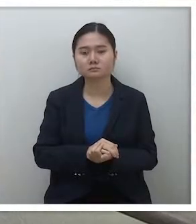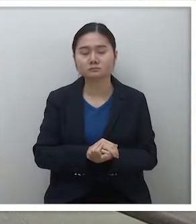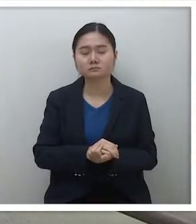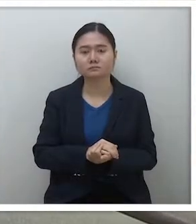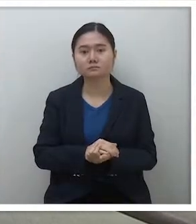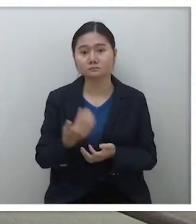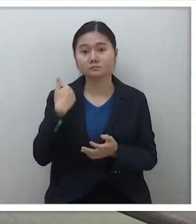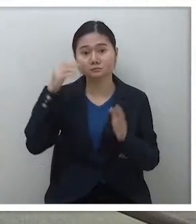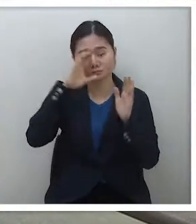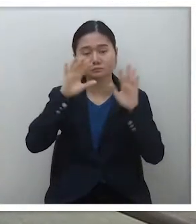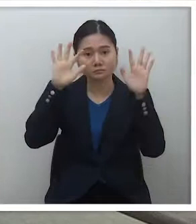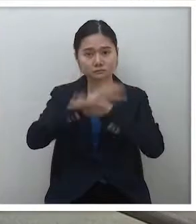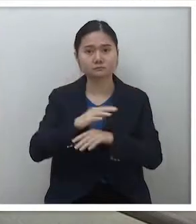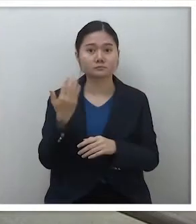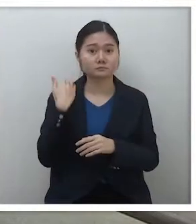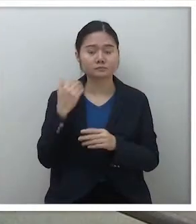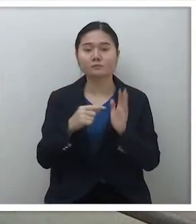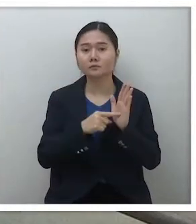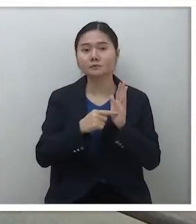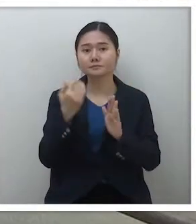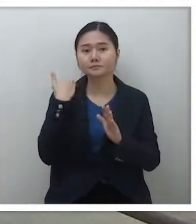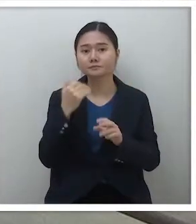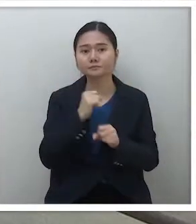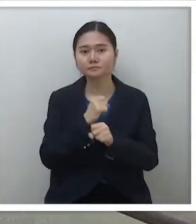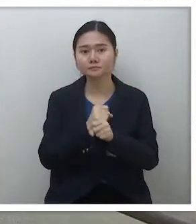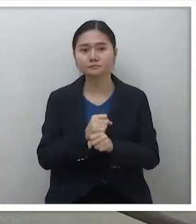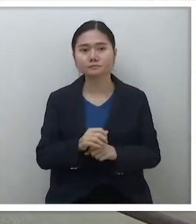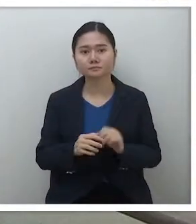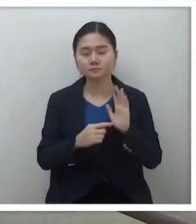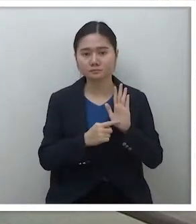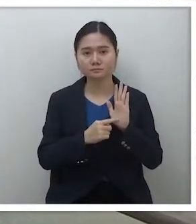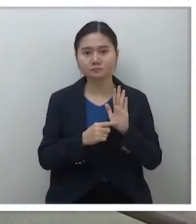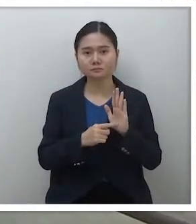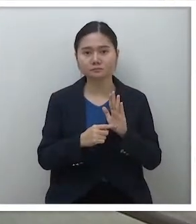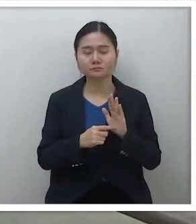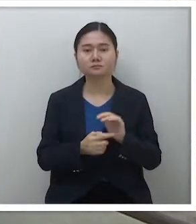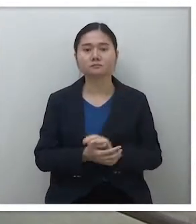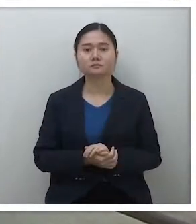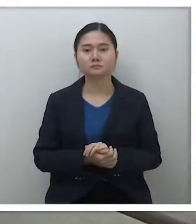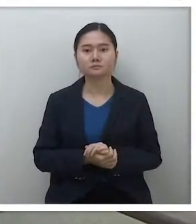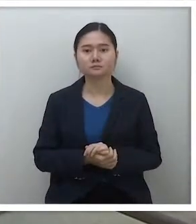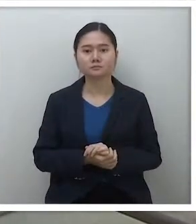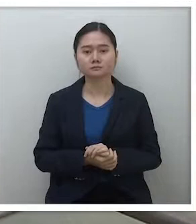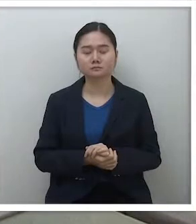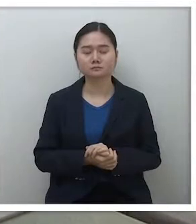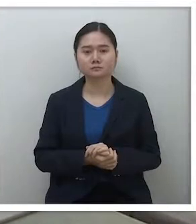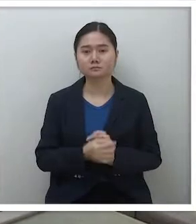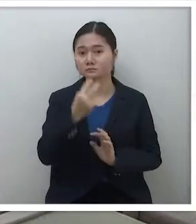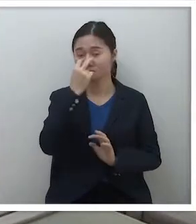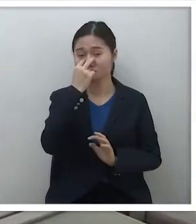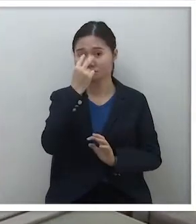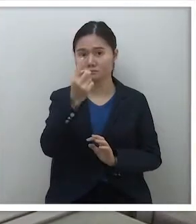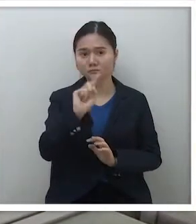ายๆเมื่อกี้เลยเอาตัวอย่างเมื่อกี้มาเป็นต้นแบบนะครับก็จะเห็นว่า